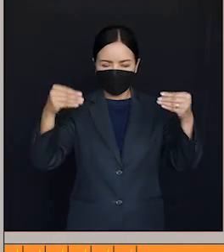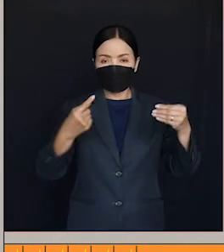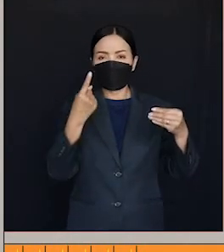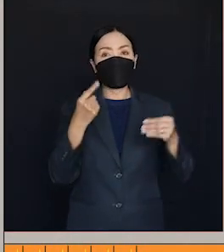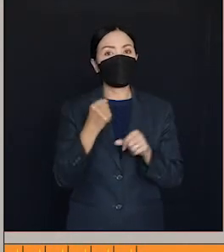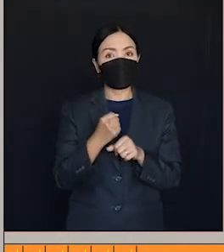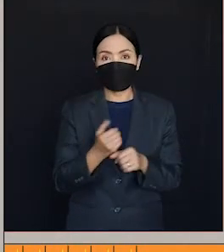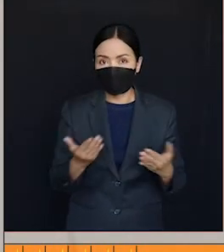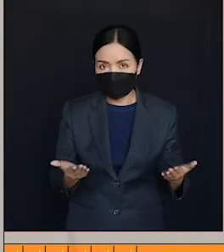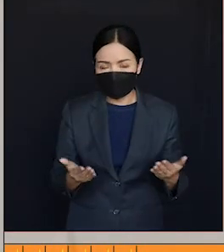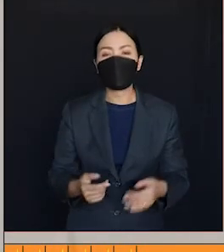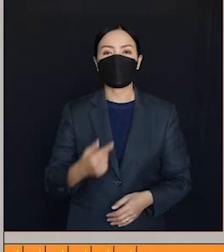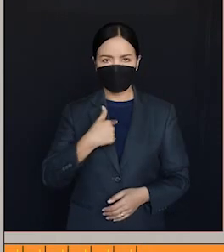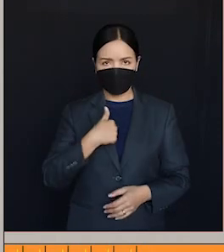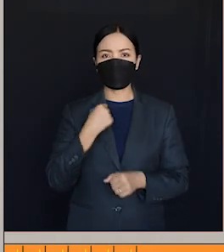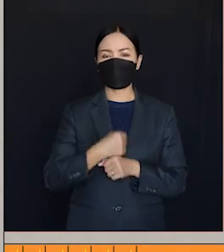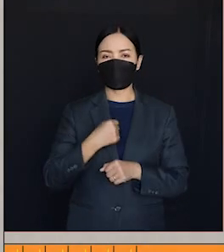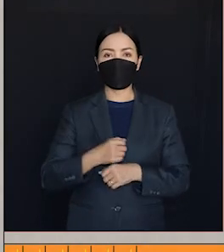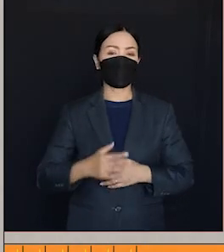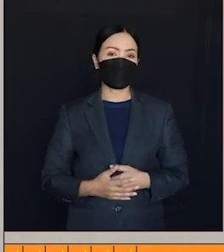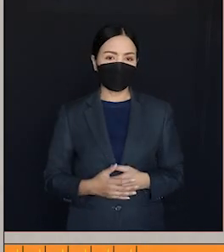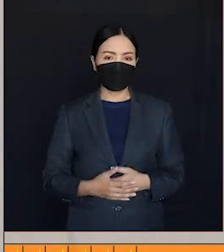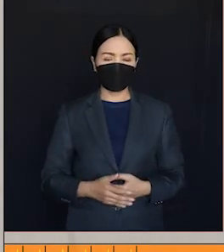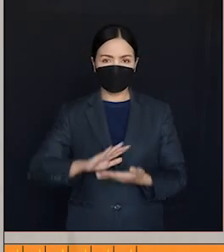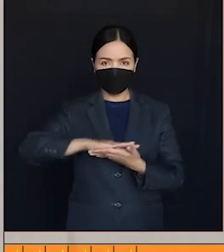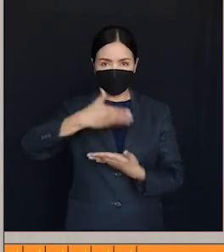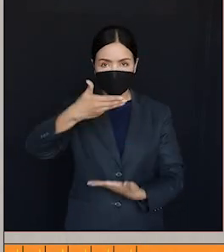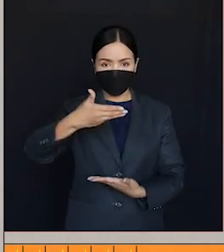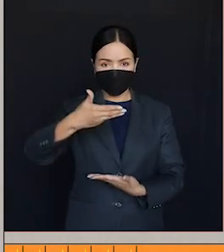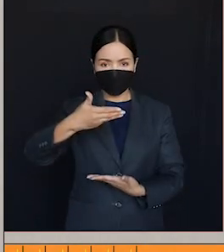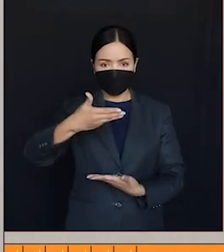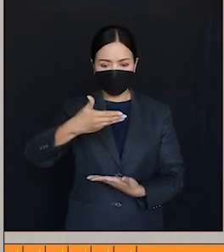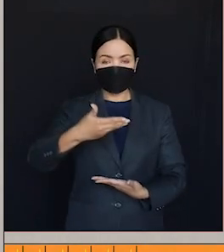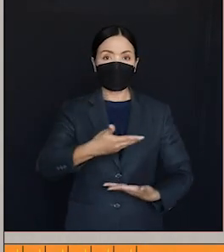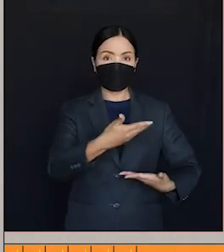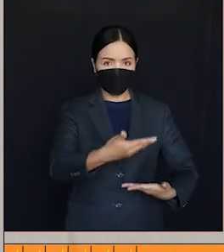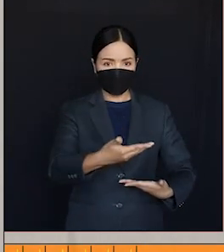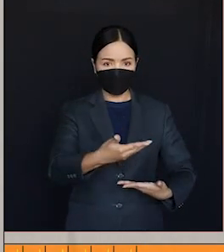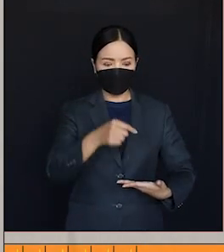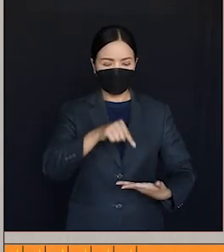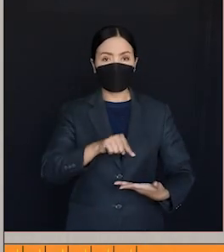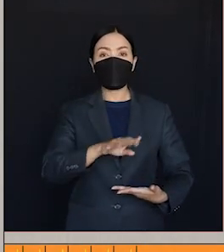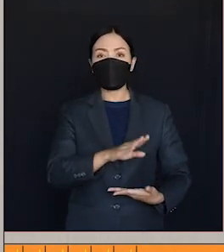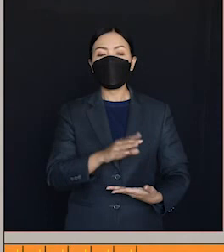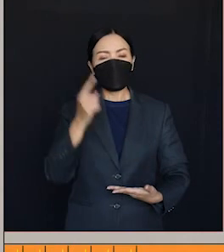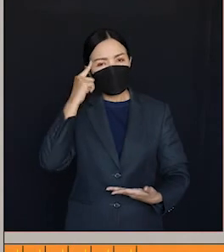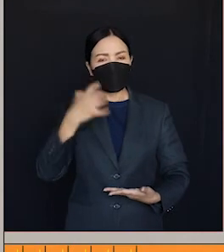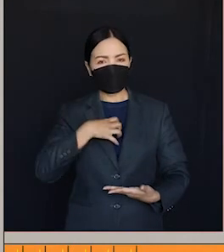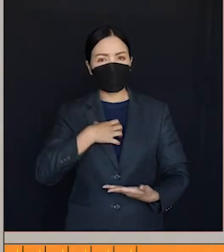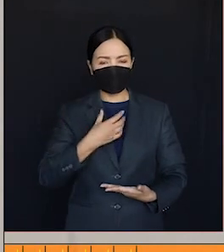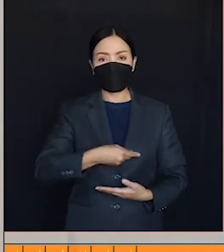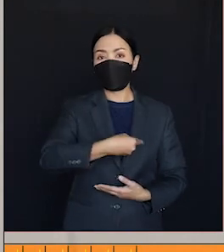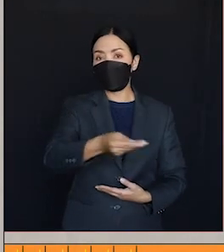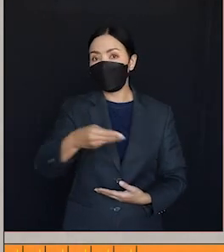มทำยังไงสิ่งที่เราทำนะคะก็คือว่าให้เอาแผ่นนี้นะคะคนทำน่ะถ้าคิดอยากจะทำแล้วแจกให้